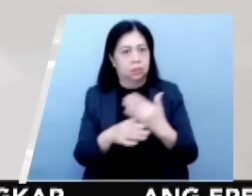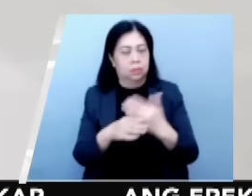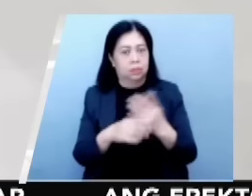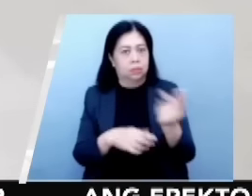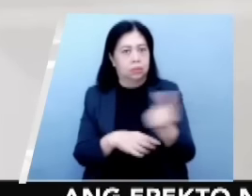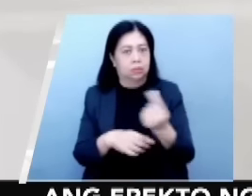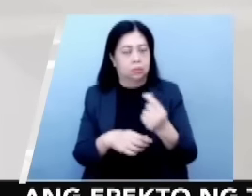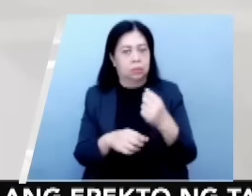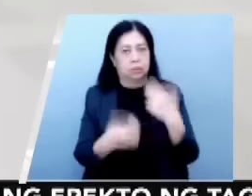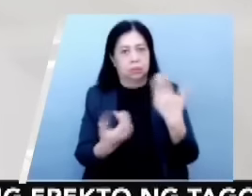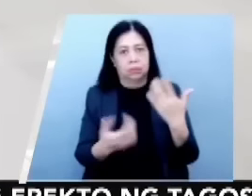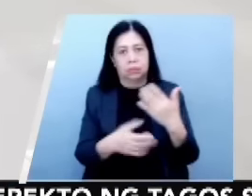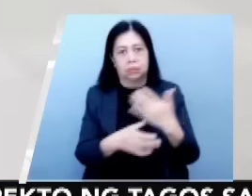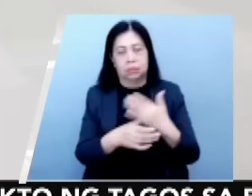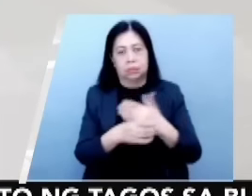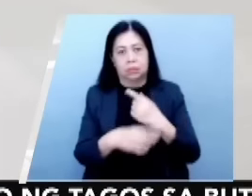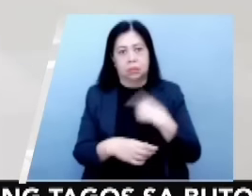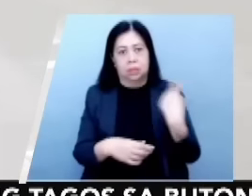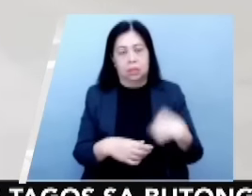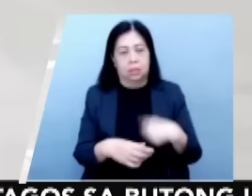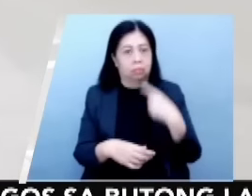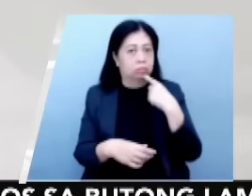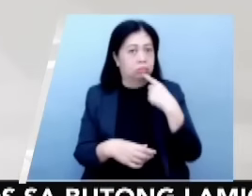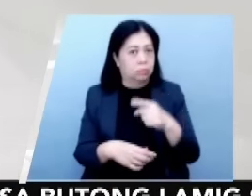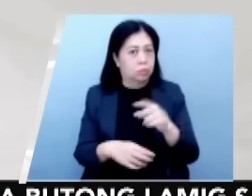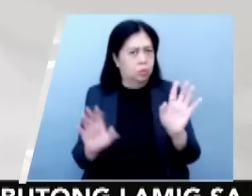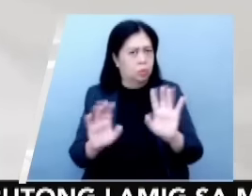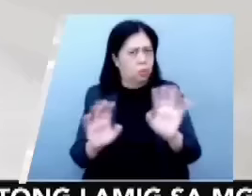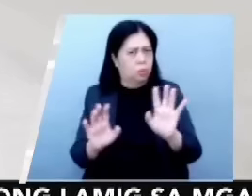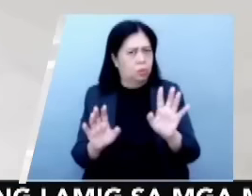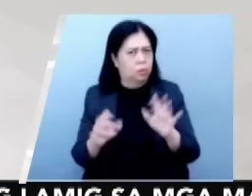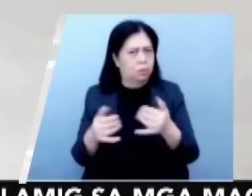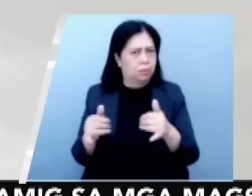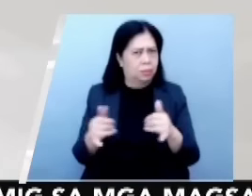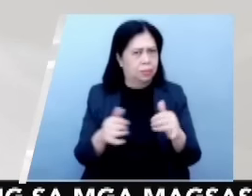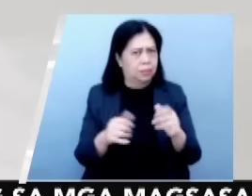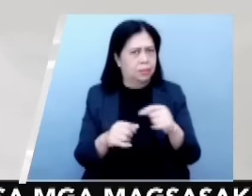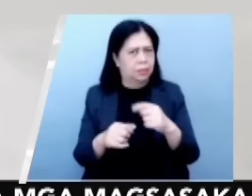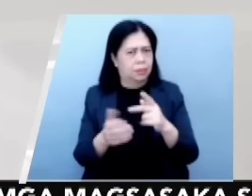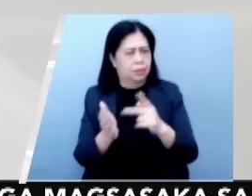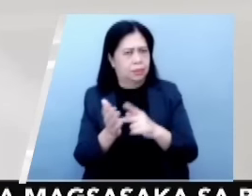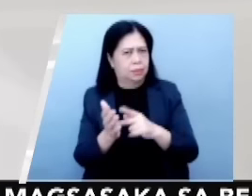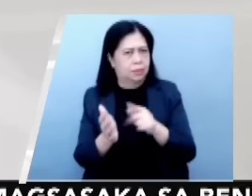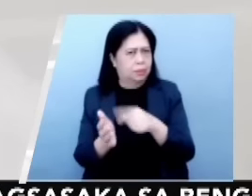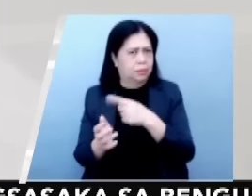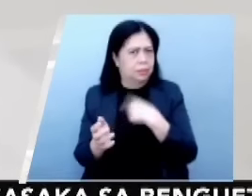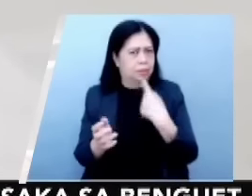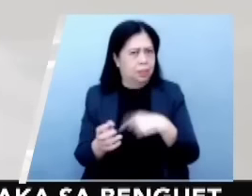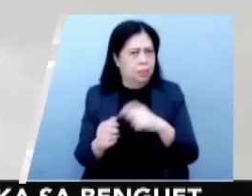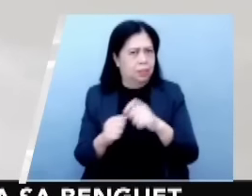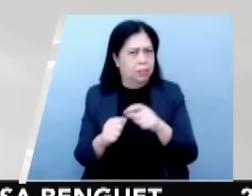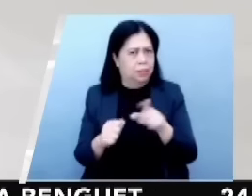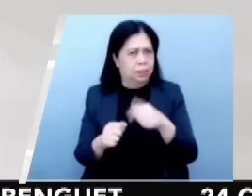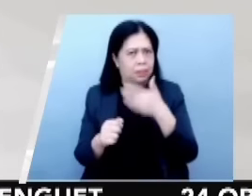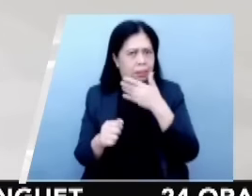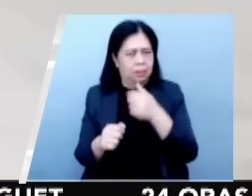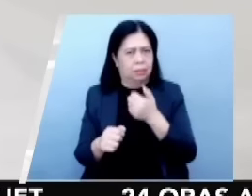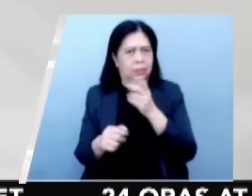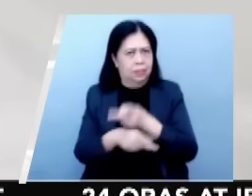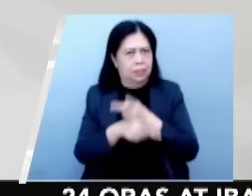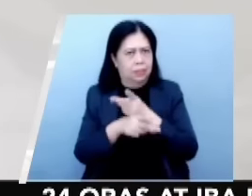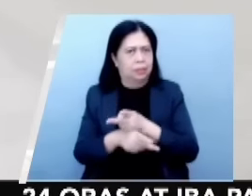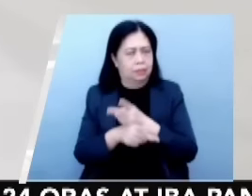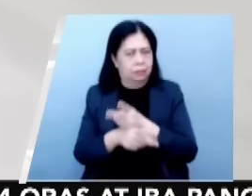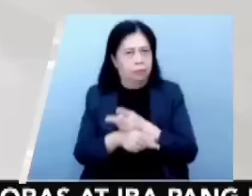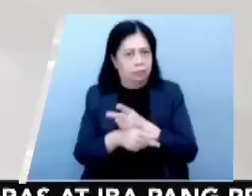China. Sabi pa niya, huwag daw maglaro ng apoy ang Pilipinas at tumigil sa maling mga salita at kilos kaugnay